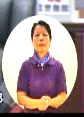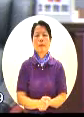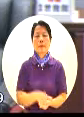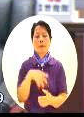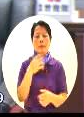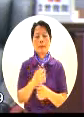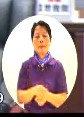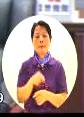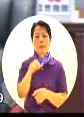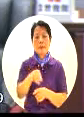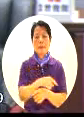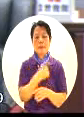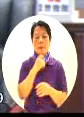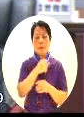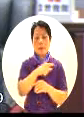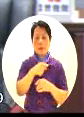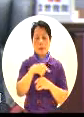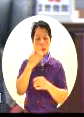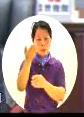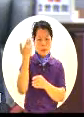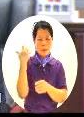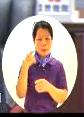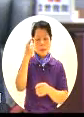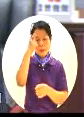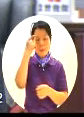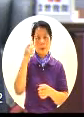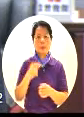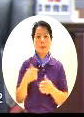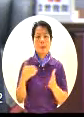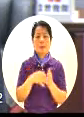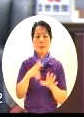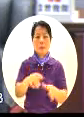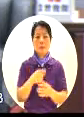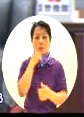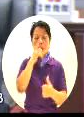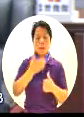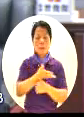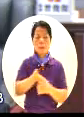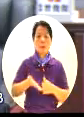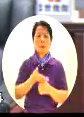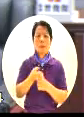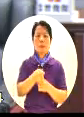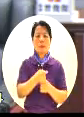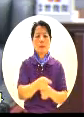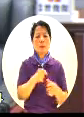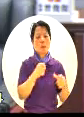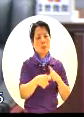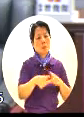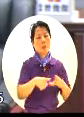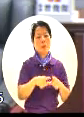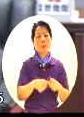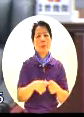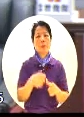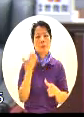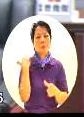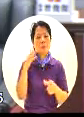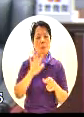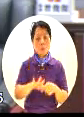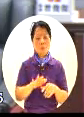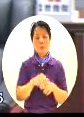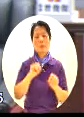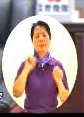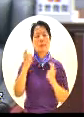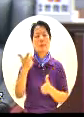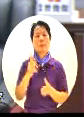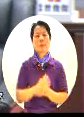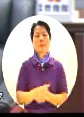壁文哈，跟过去所想象的那种污染的一个公园哈。我们真的不可思